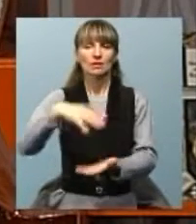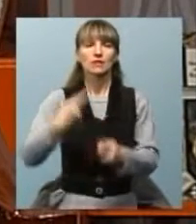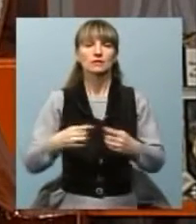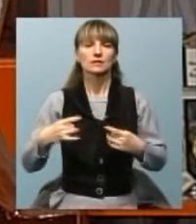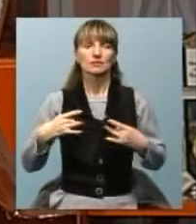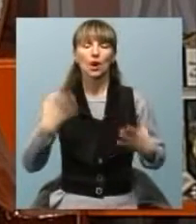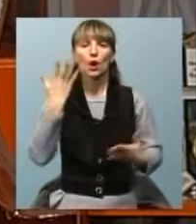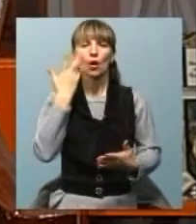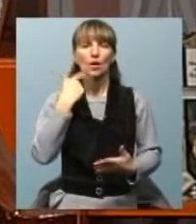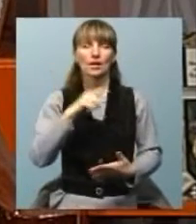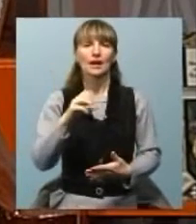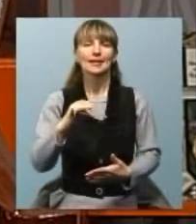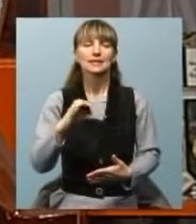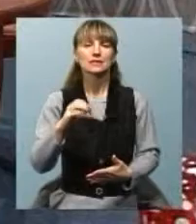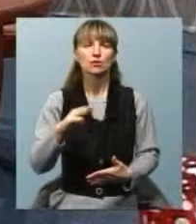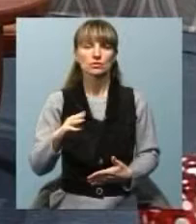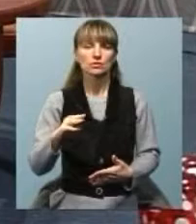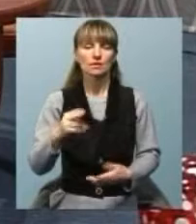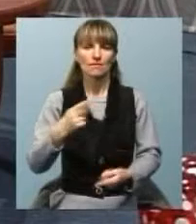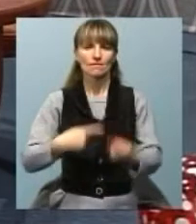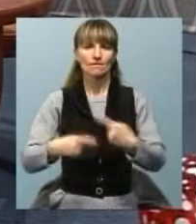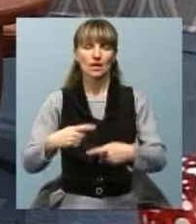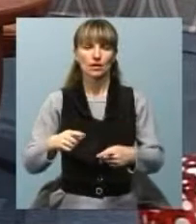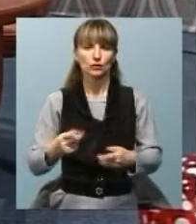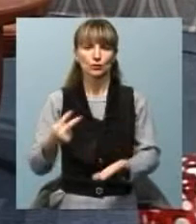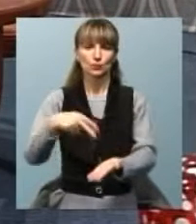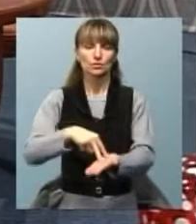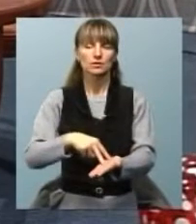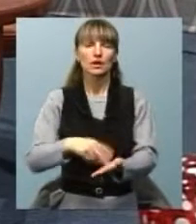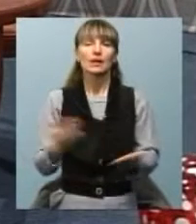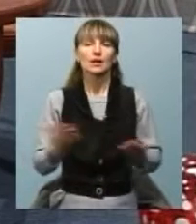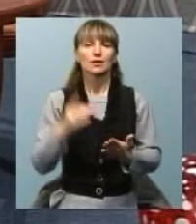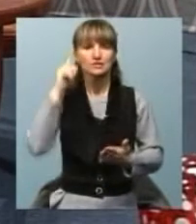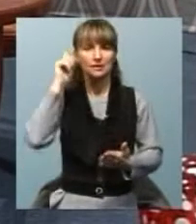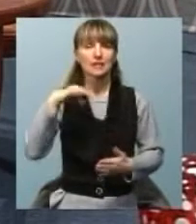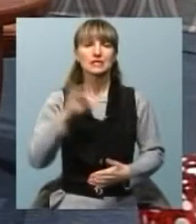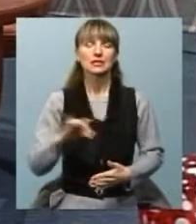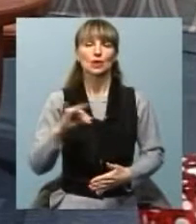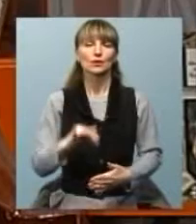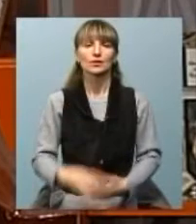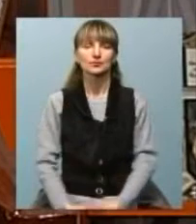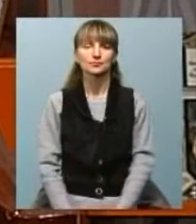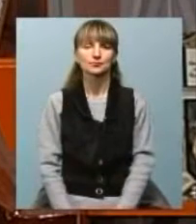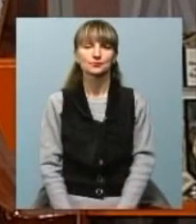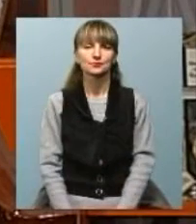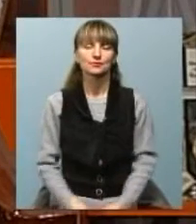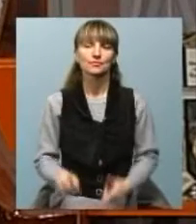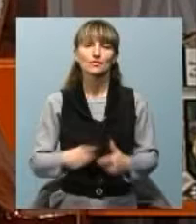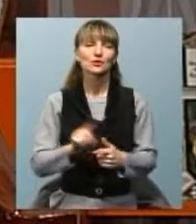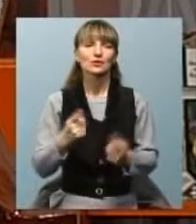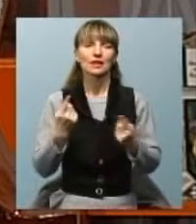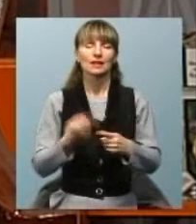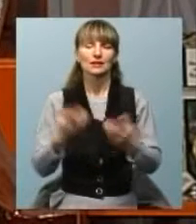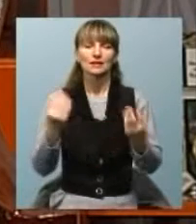воскрес Христос. Так, і що, власне, цього дня відбувається? Які, можливо, історії тобі відомі? чи що цього дня